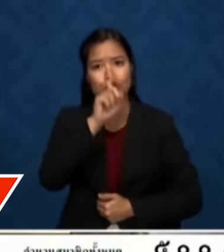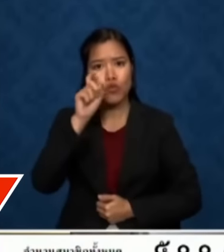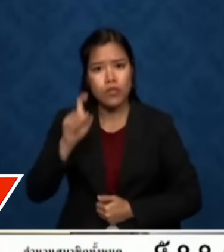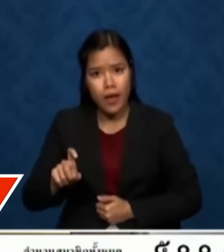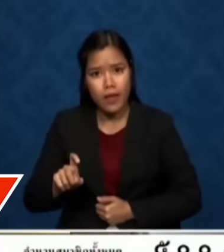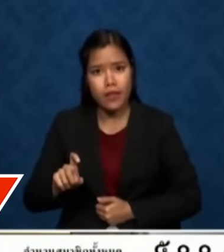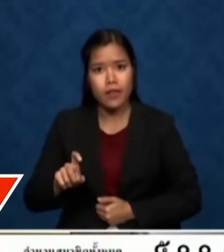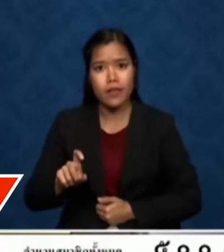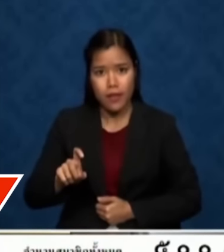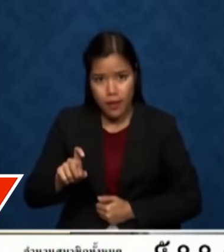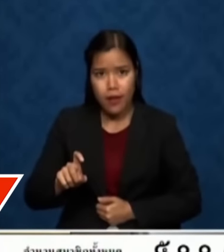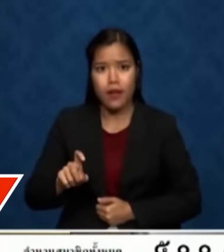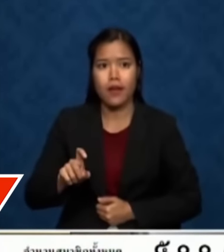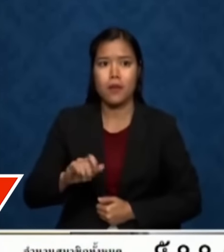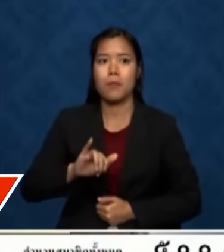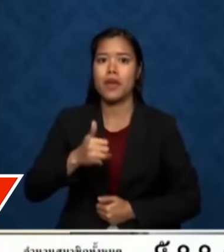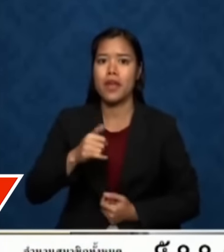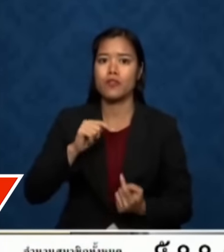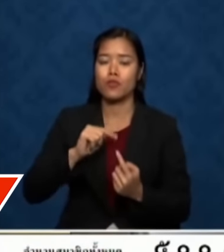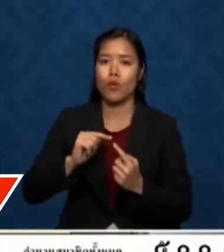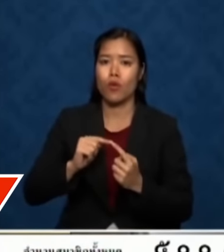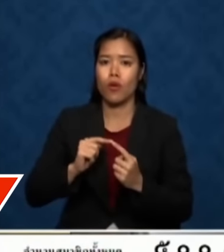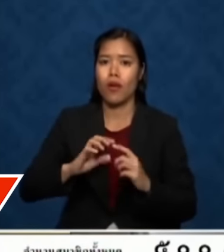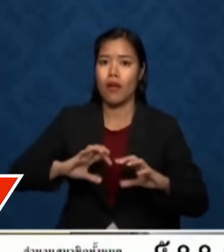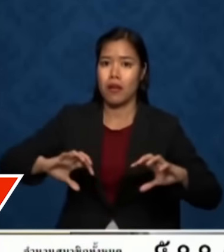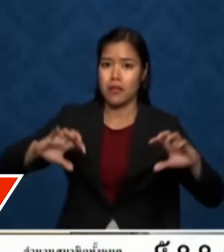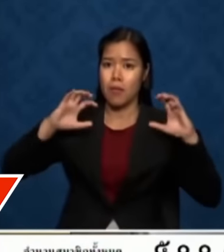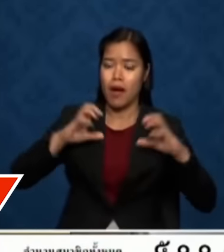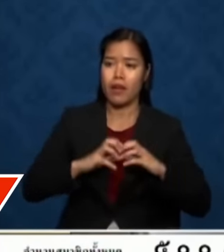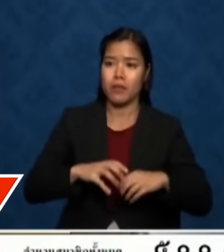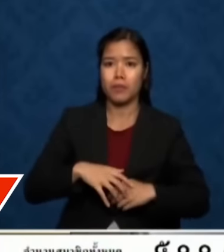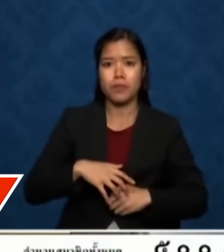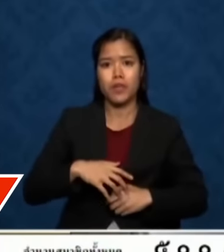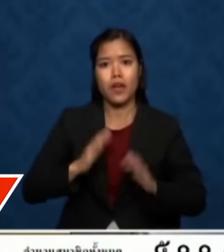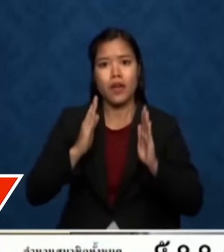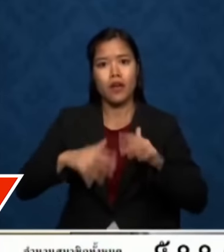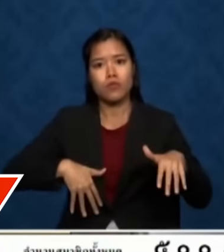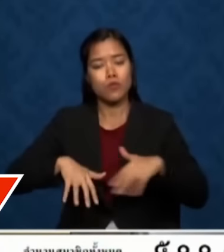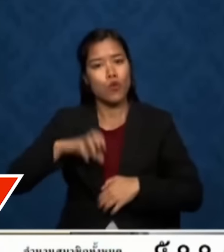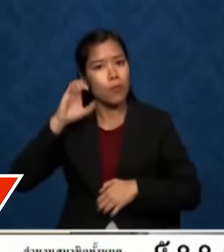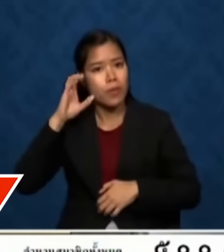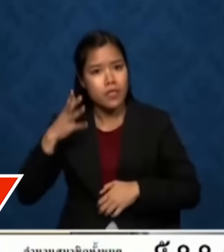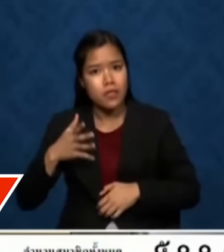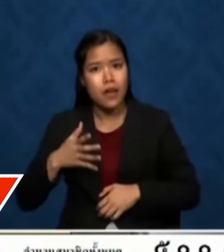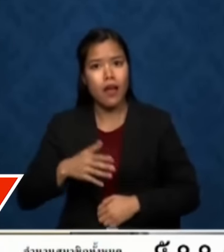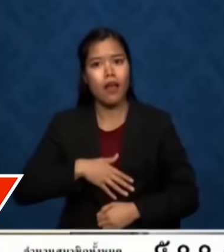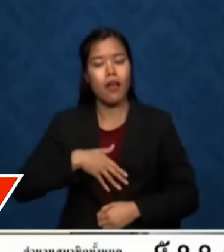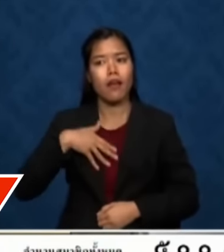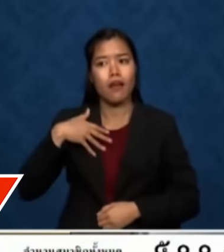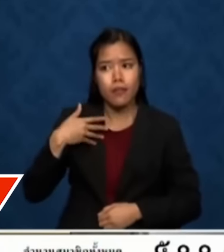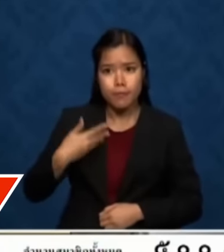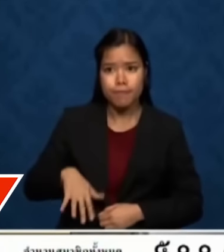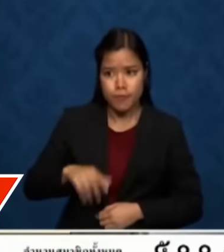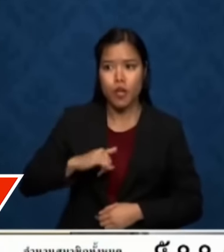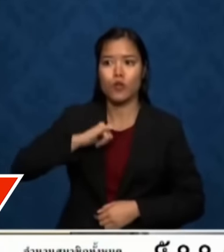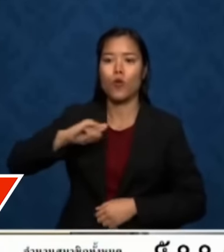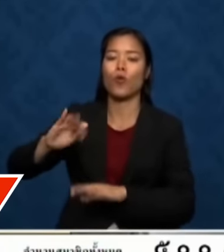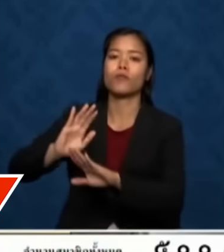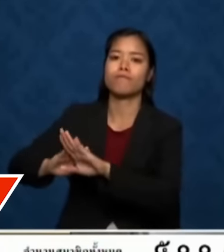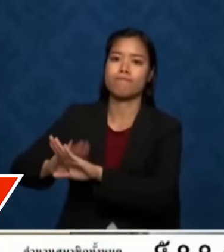พากษ์วิจารณ์อาจเสี่ยงกับความเชื่อมั่นและส่งผลให้ท่านไม่พอใจค่ะก็จะมีสายโทรศัพท์เข้ามาอีก